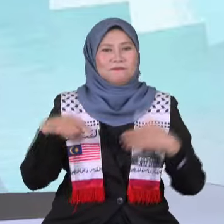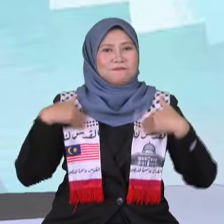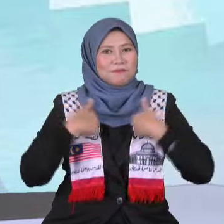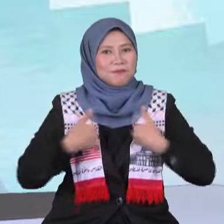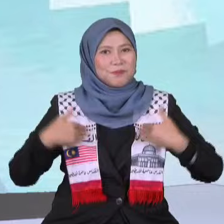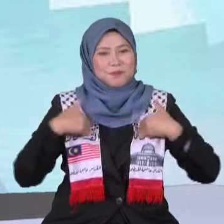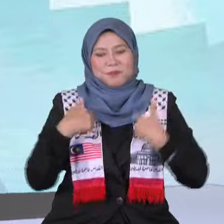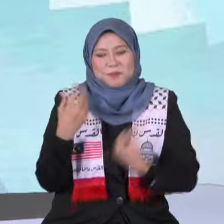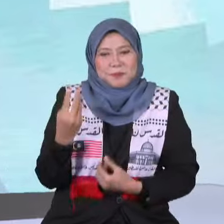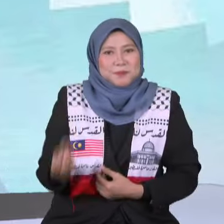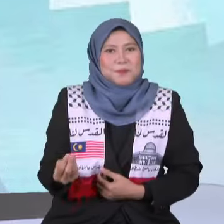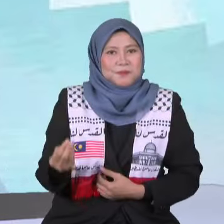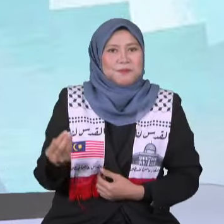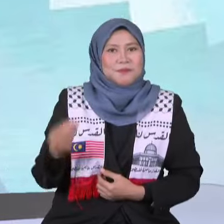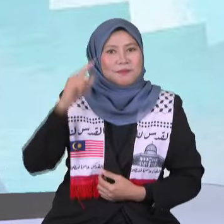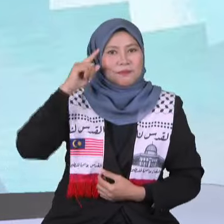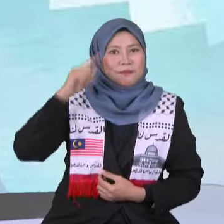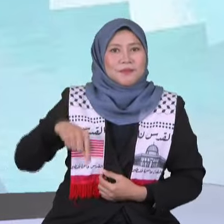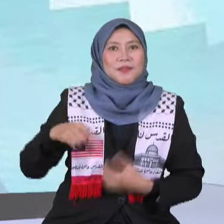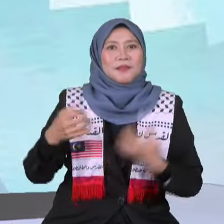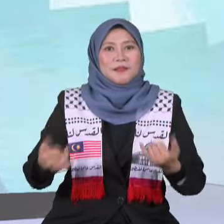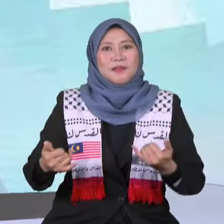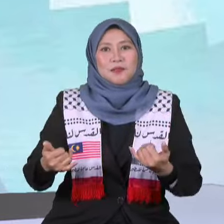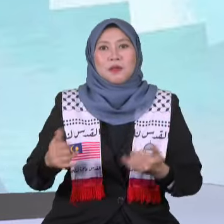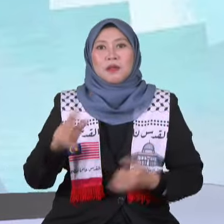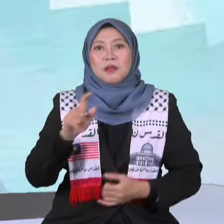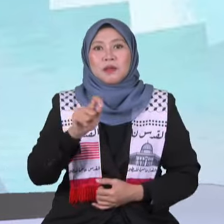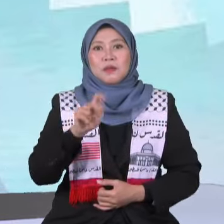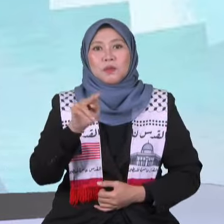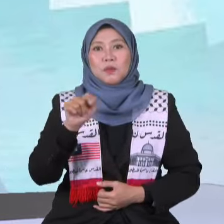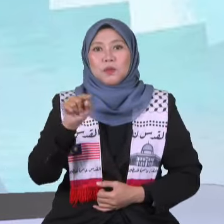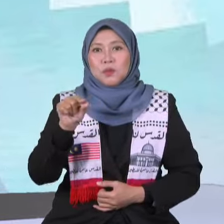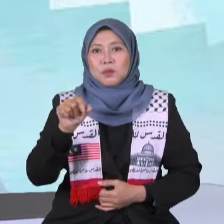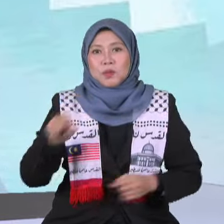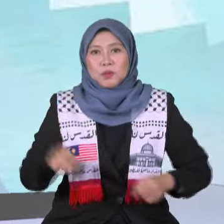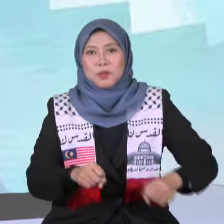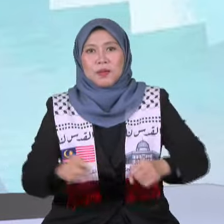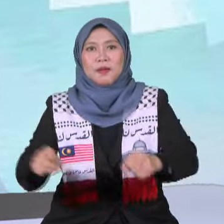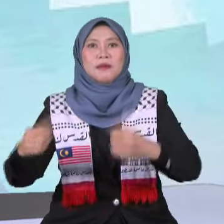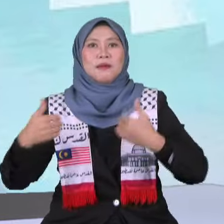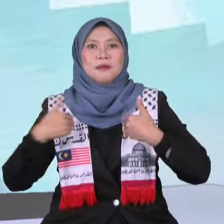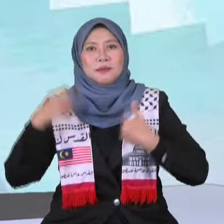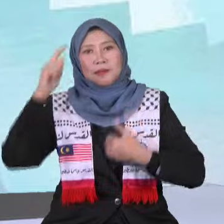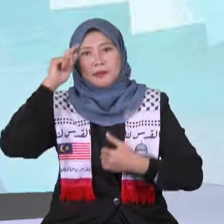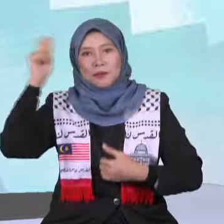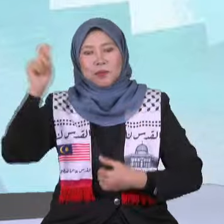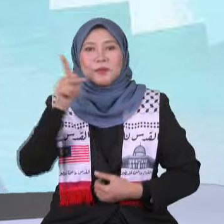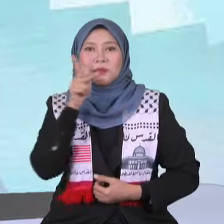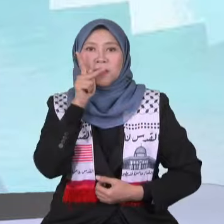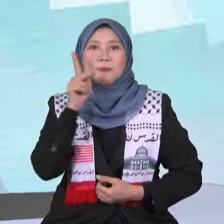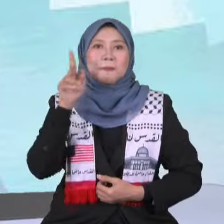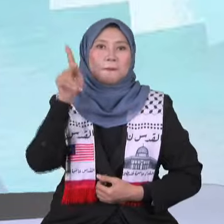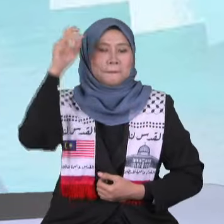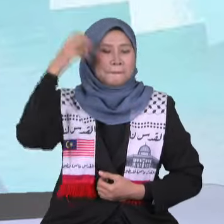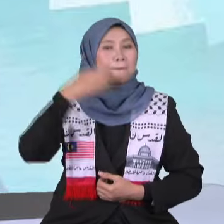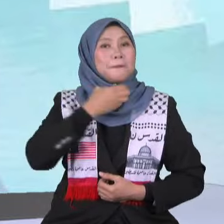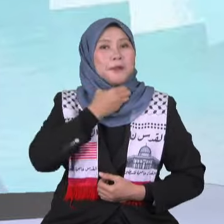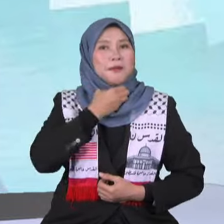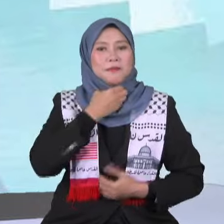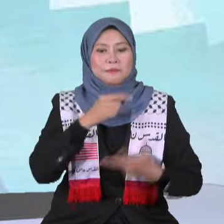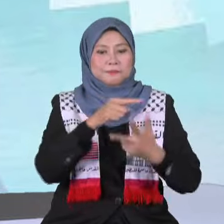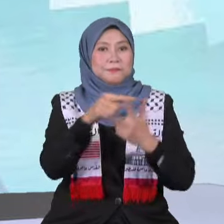jadi. Tidak kurang pentingnya tungtung sungai yang hanya terdapat di Terengganu, Kedah dan Perak. Laporan Siti Jamilah Hanim